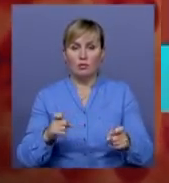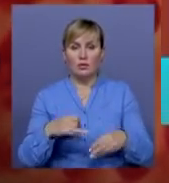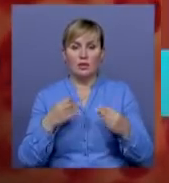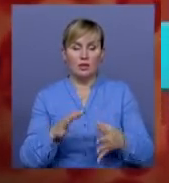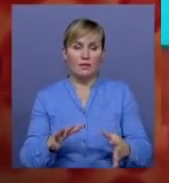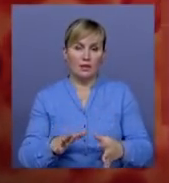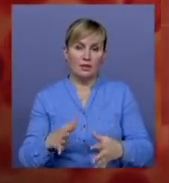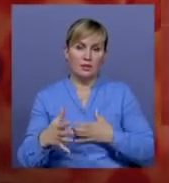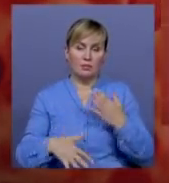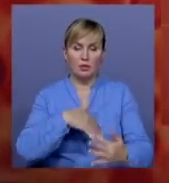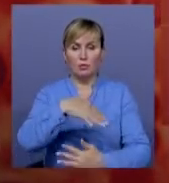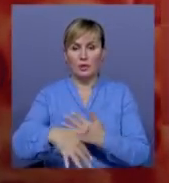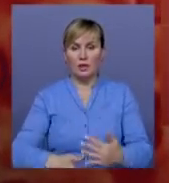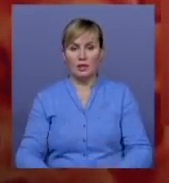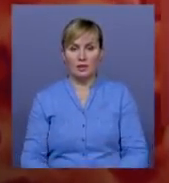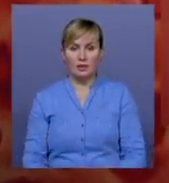на провокации.